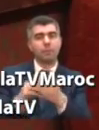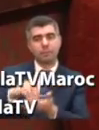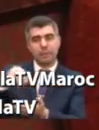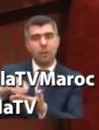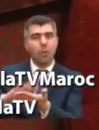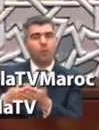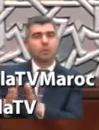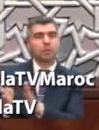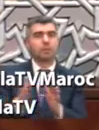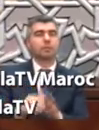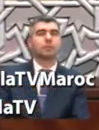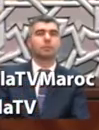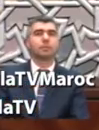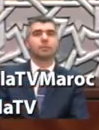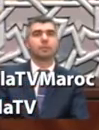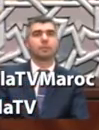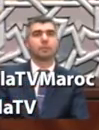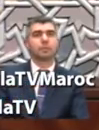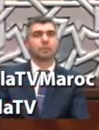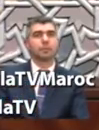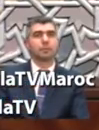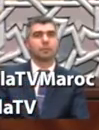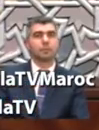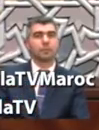شكرا. تعقيب سيد النائب.